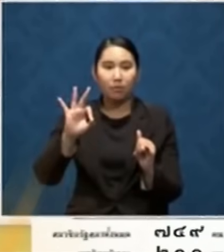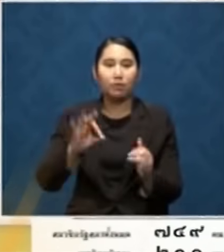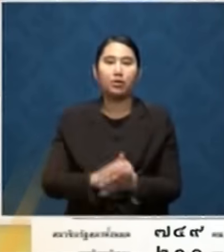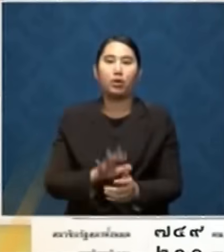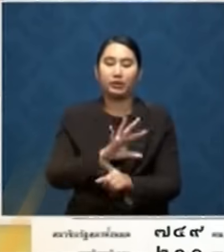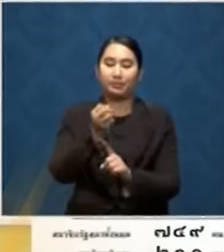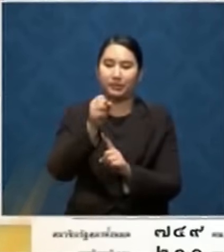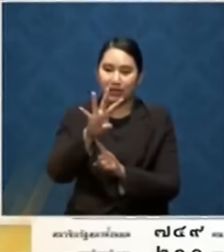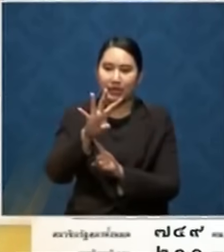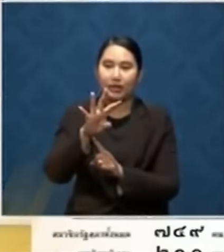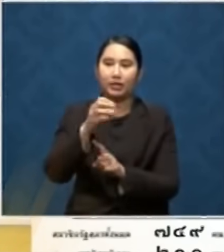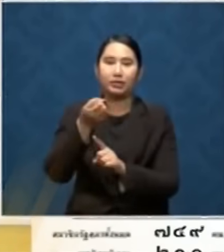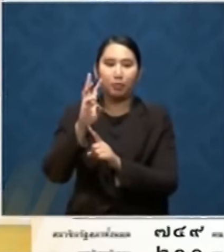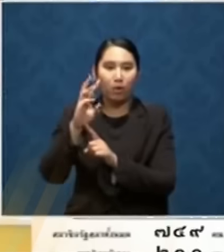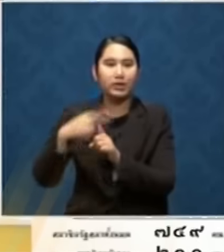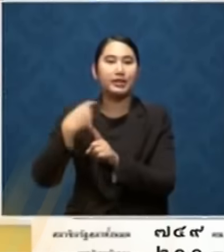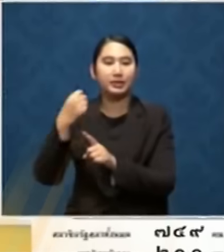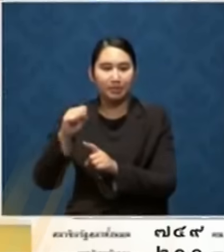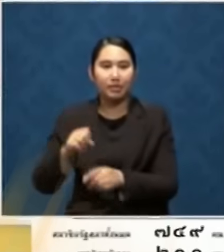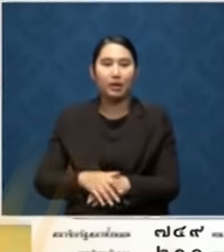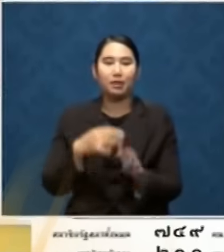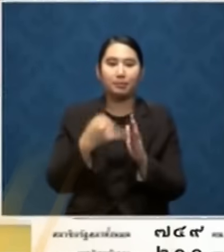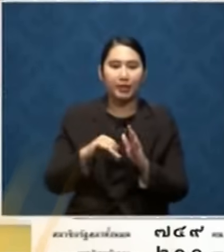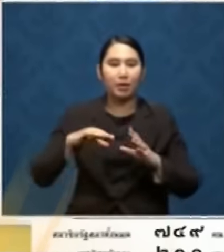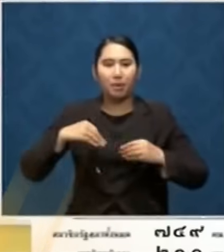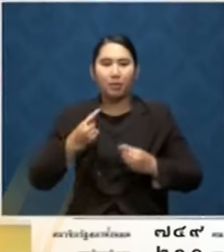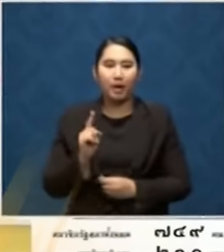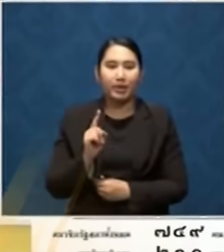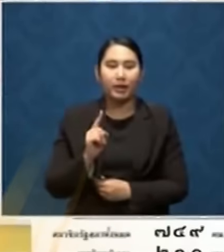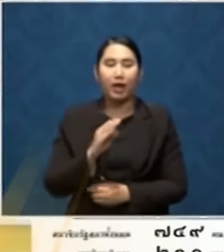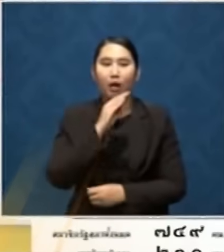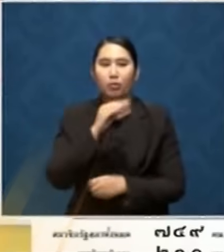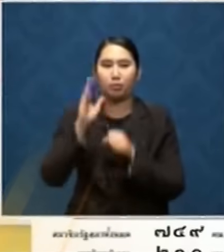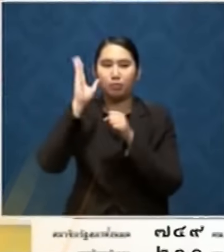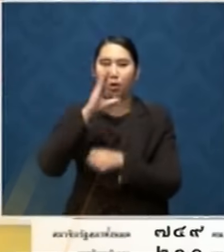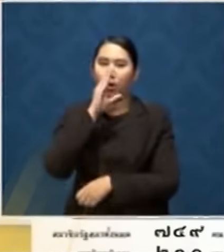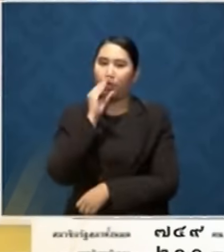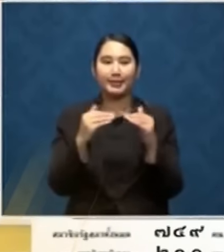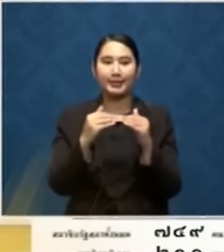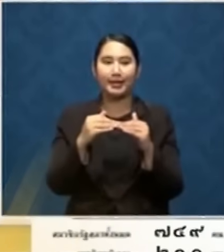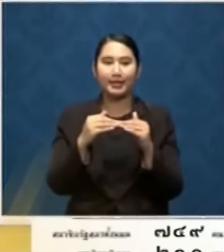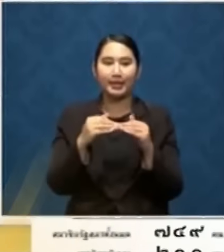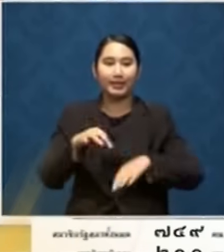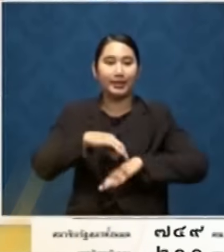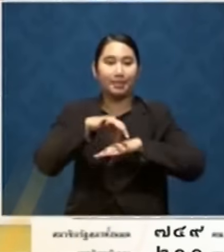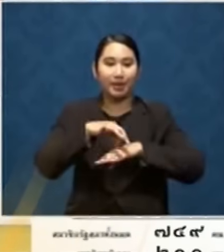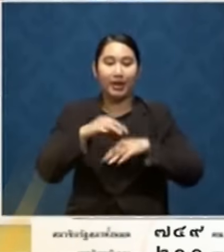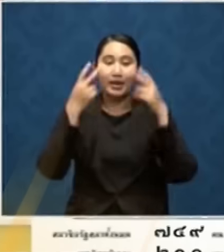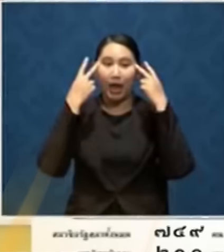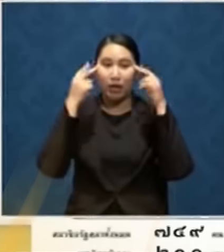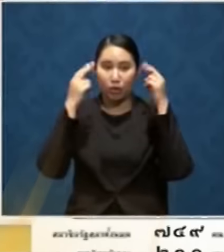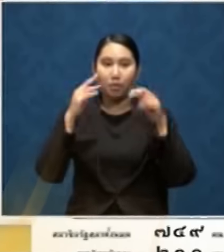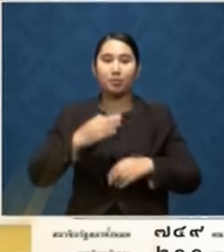เป็นต้นที่ยังไม่รู้ว่าวัฒนธรรมรับผิดชอบที่เกิดขึ้นเขาจะรู้สึกยังไงเมื่อมีคนอภิปรายเรื่องนี้ในสภาแห่งนี้ผมยังมีคุณสมบัติ